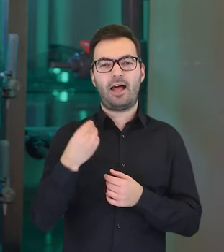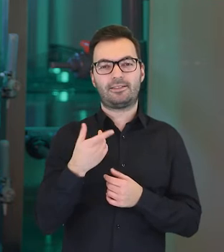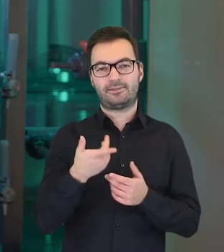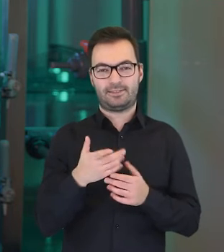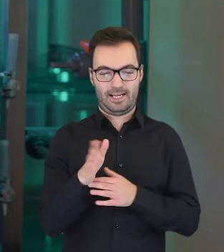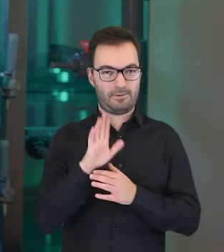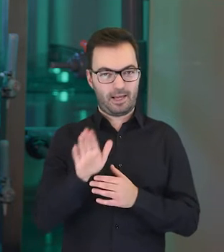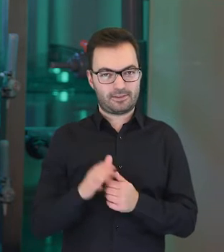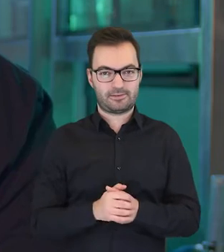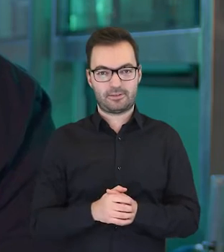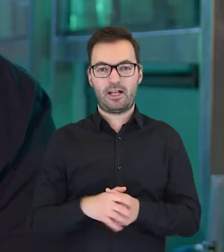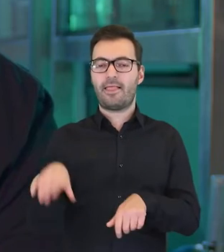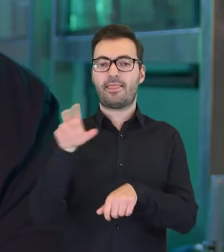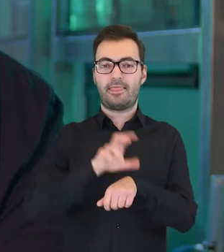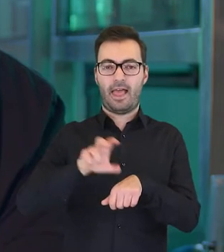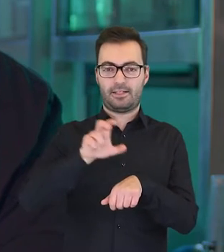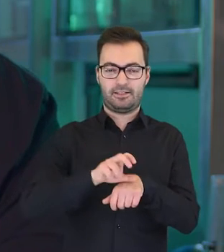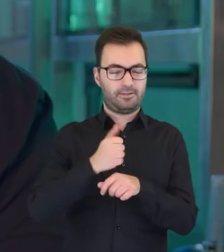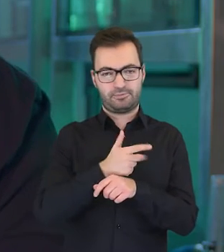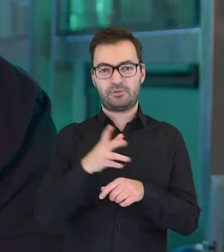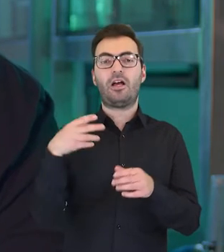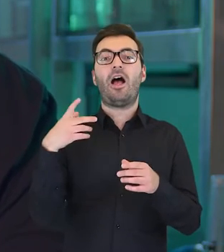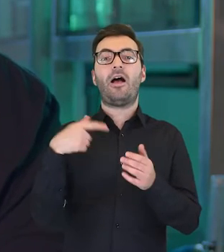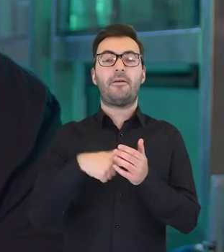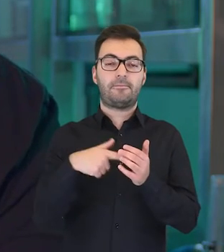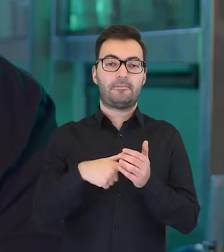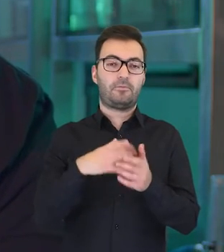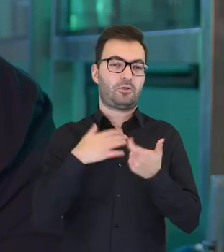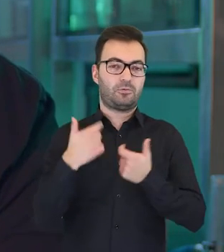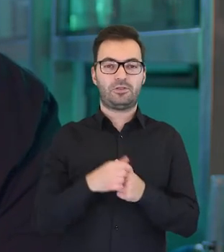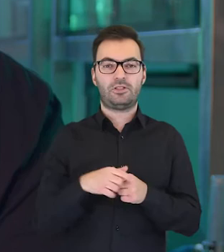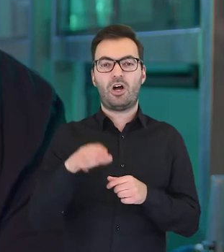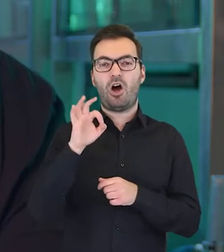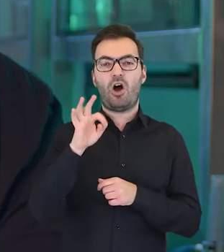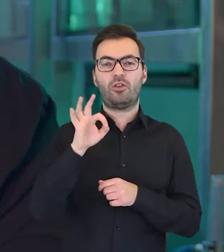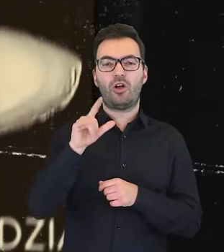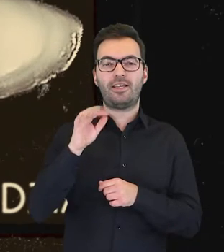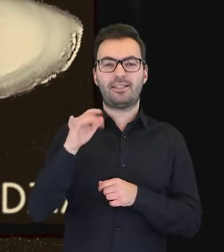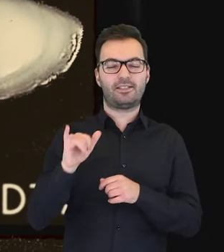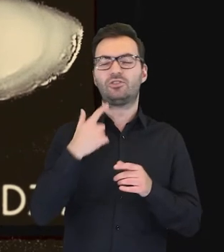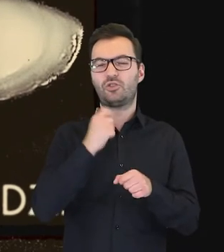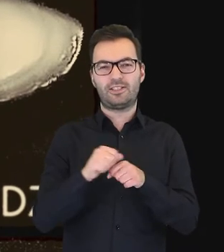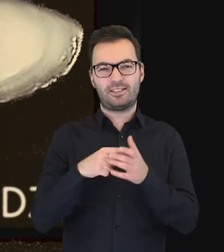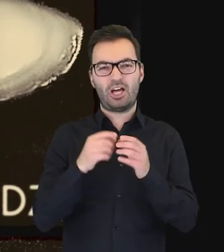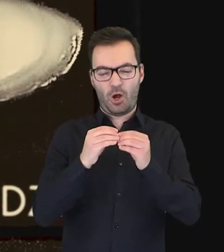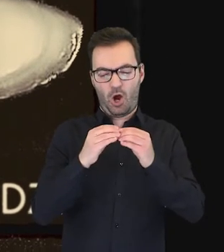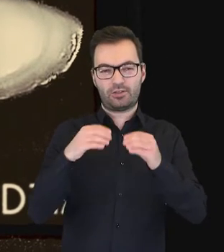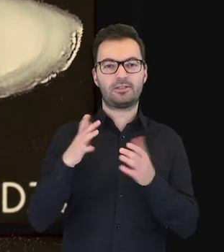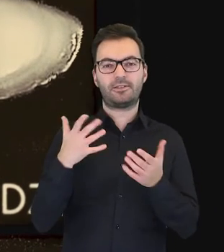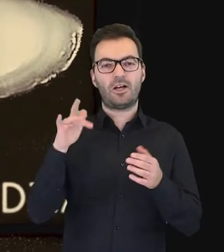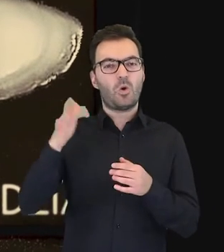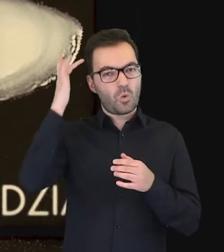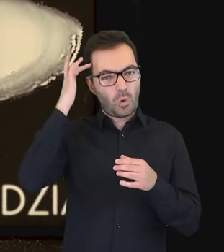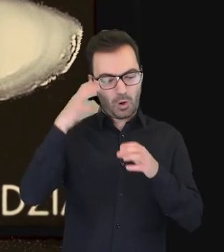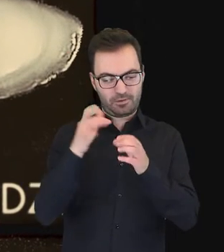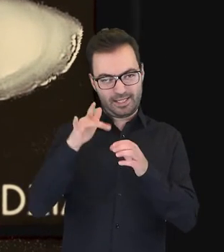lat mają ryby. I techniką, którą tutaj stosujemy, jest analiza przyrostów na otolitach ryb. Otolity to są takie struktury